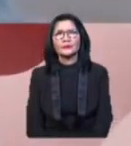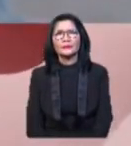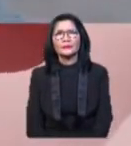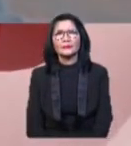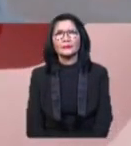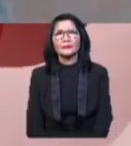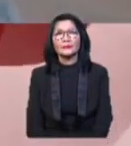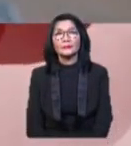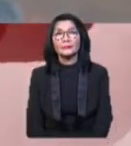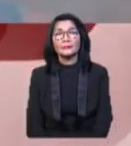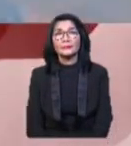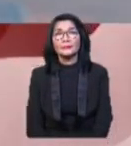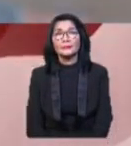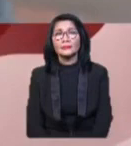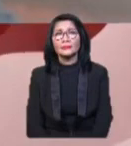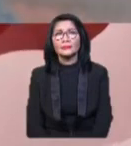dari